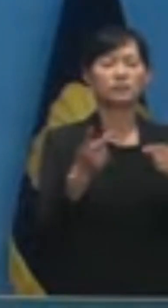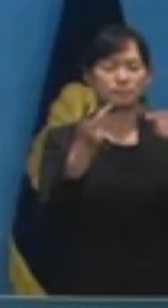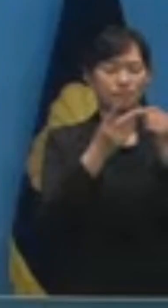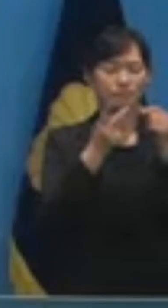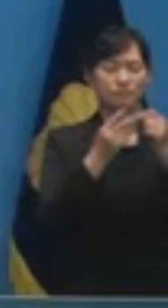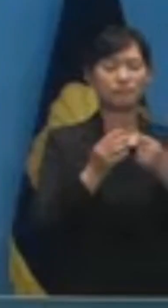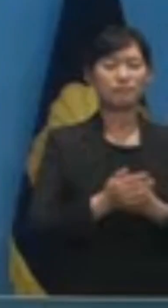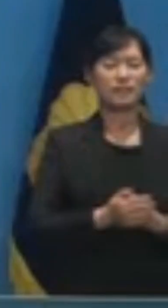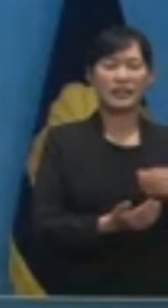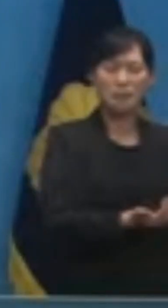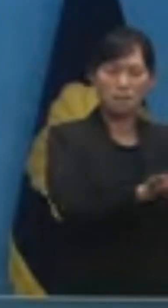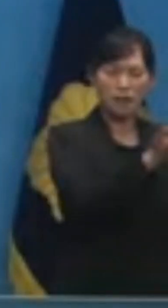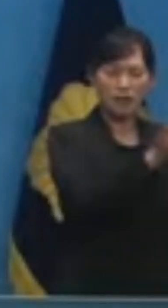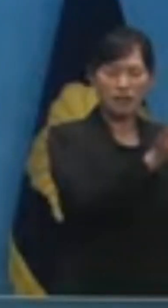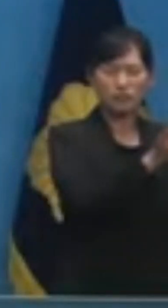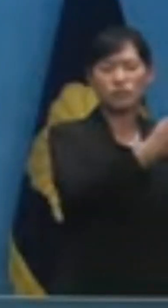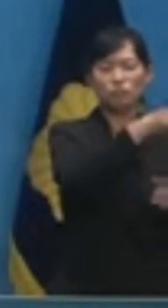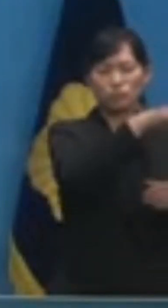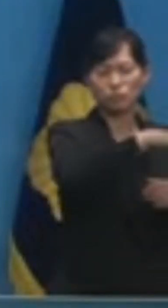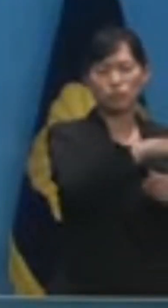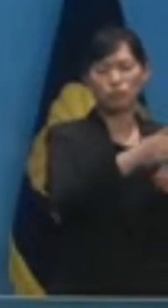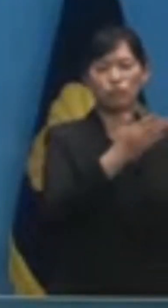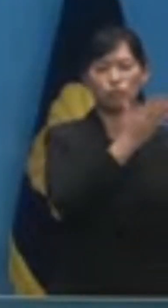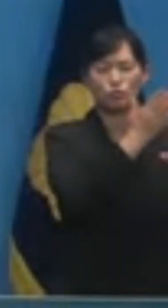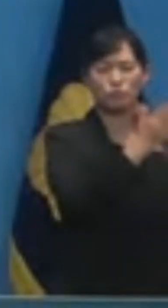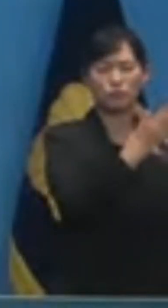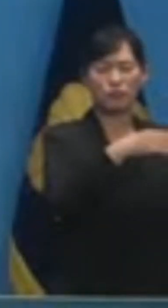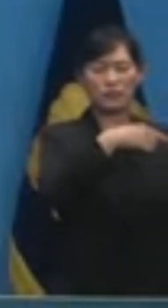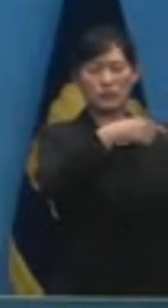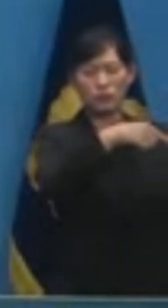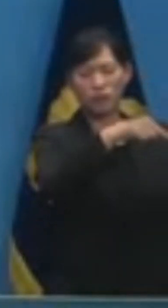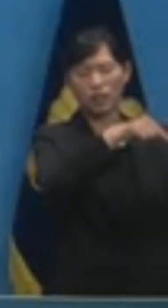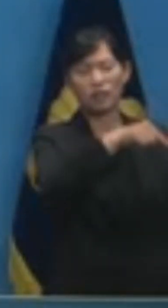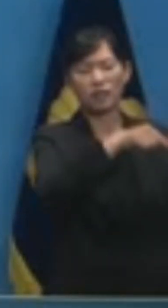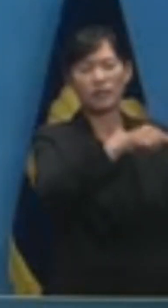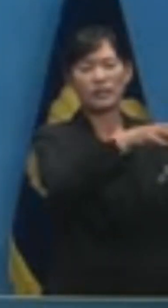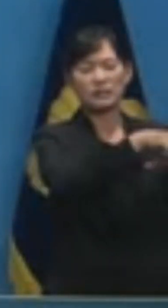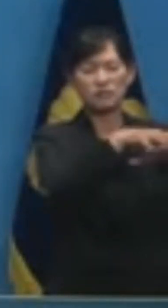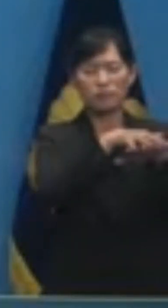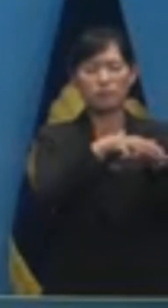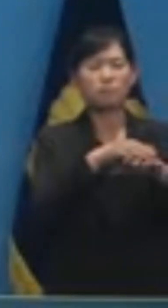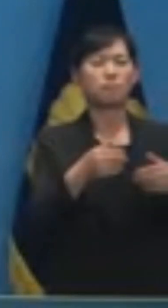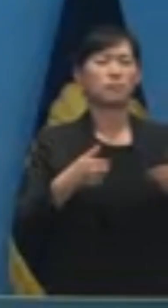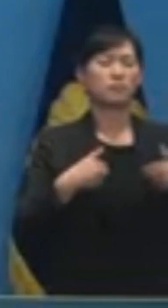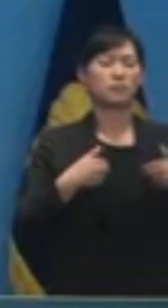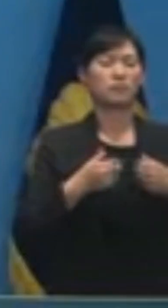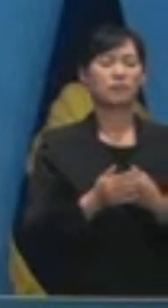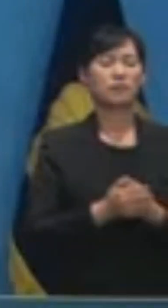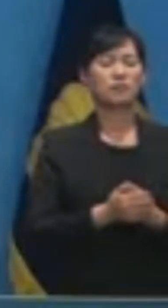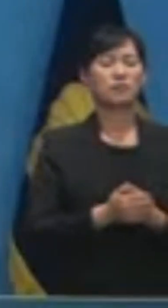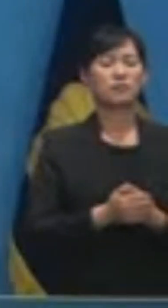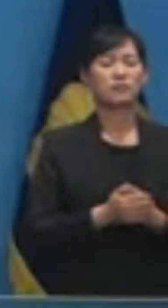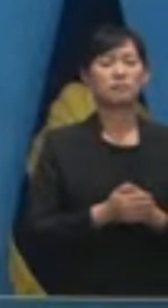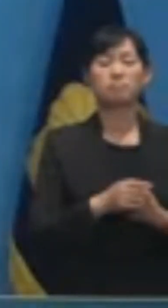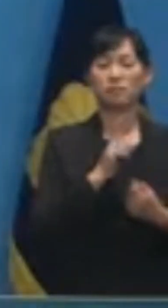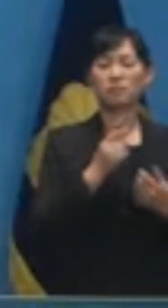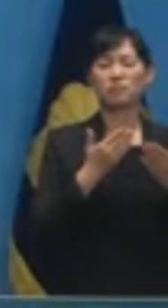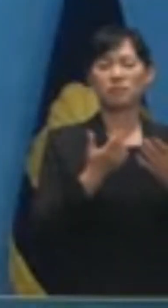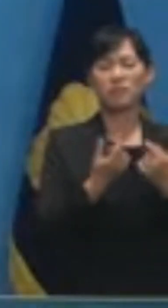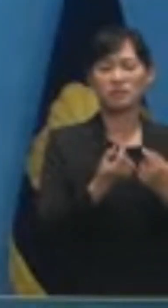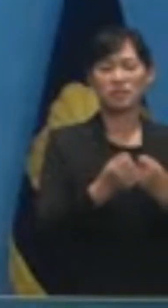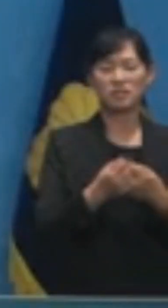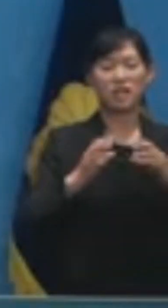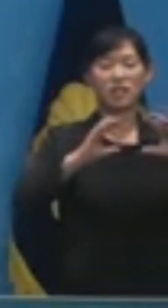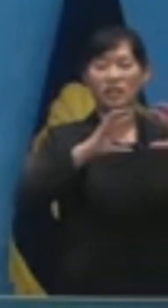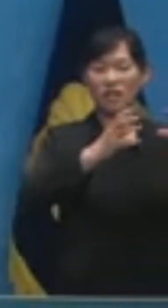둘째, 재난 현장 중심으로 지휘체계 개선이 필요합니다. 앞서 말씀드렸다시피